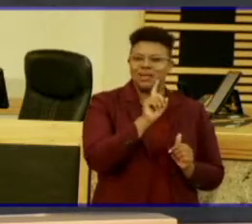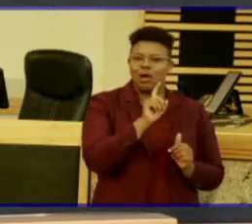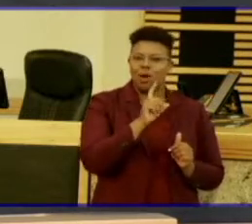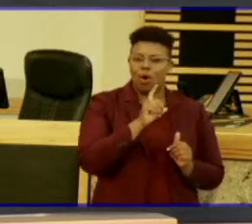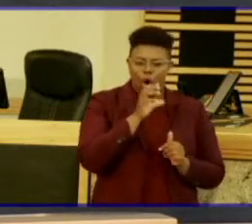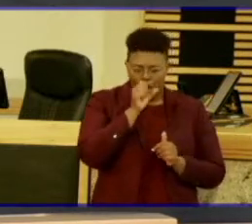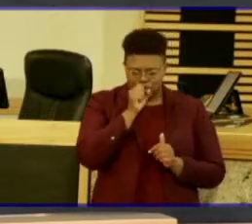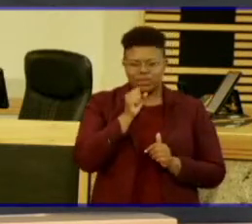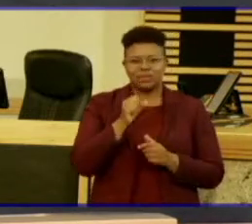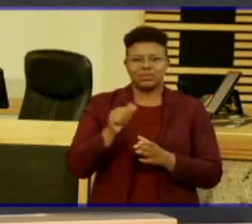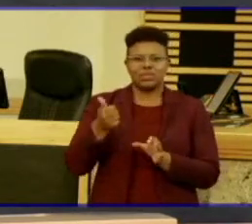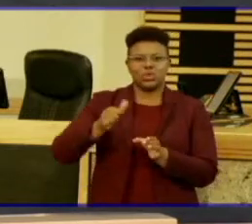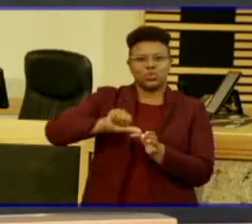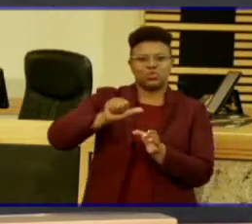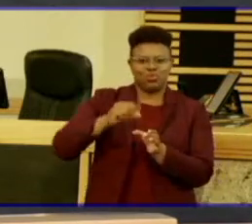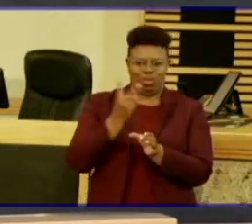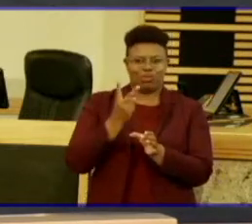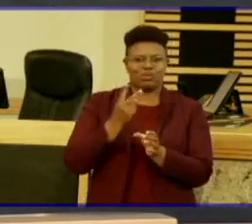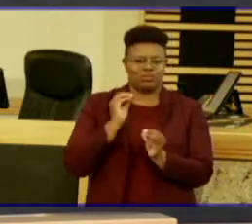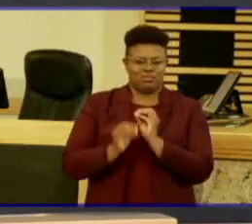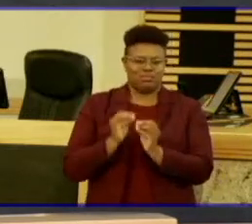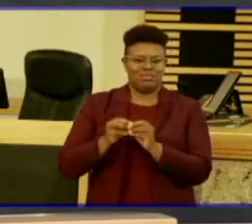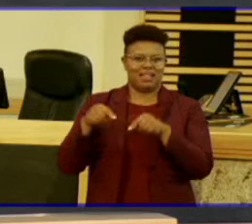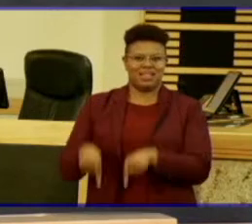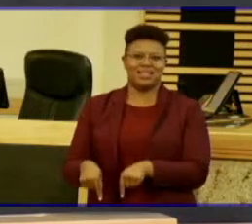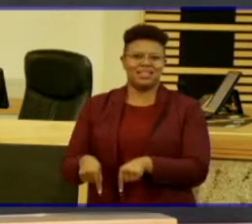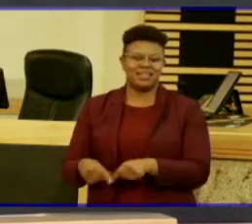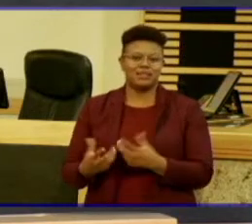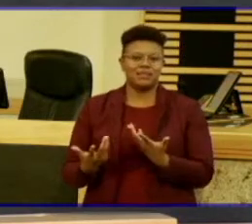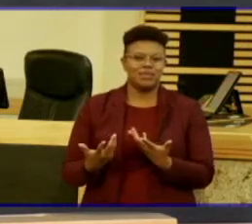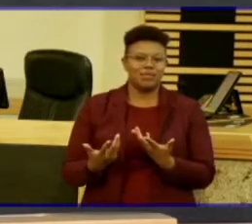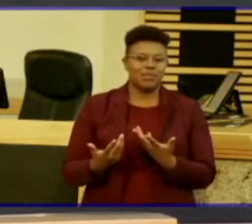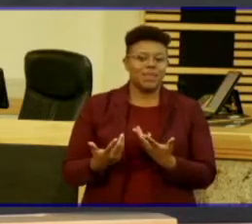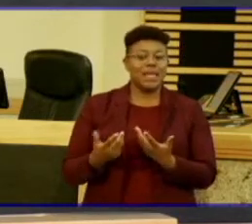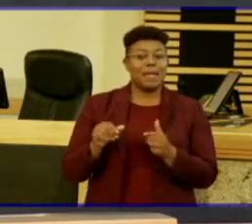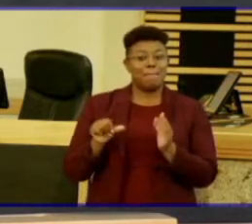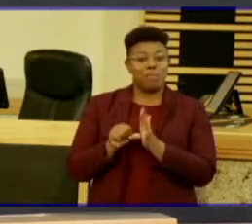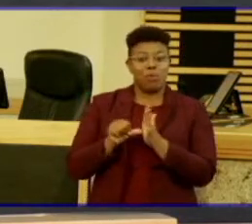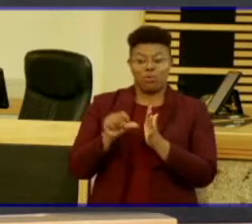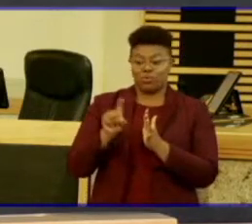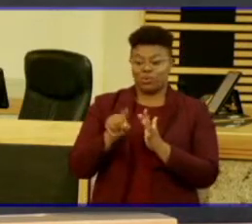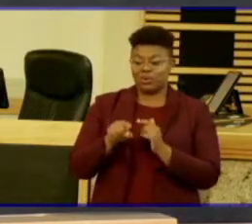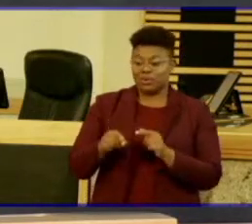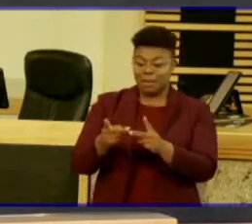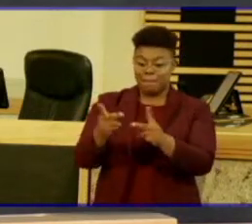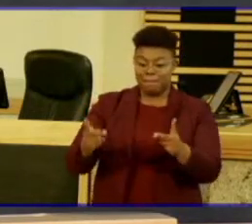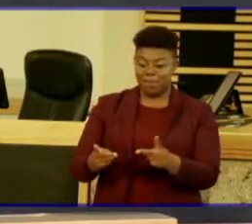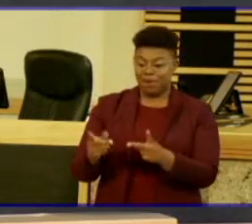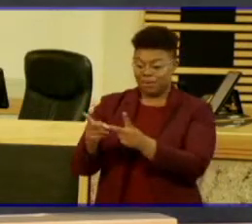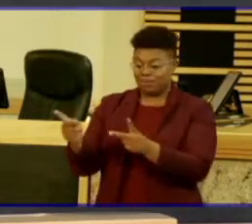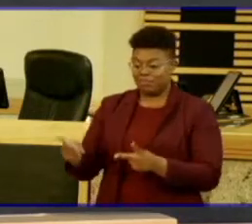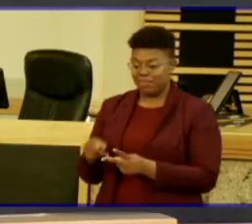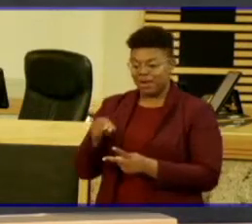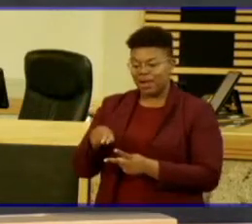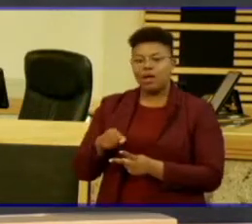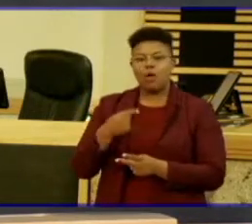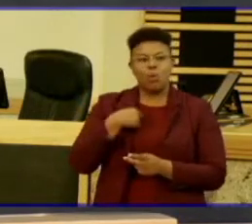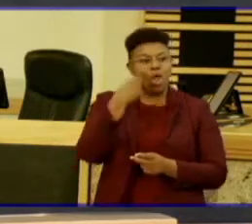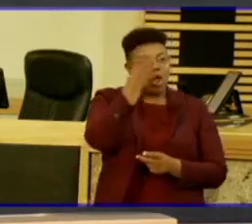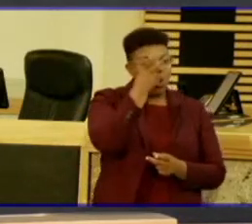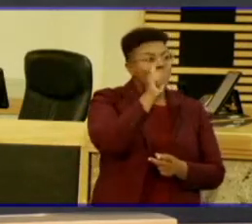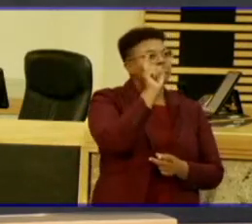juice. Kufike ixesha lokuba ezi industrial parks zethu sikwazi ufumana abatyali zimali bazovula